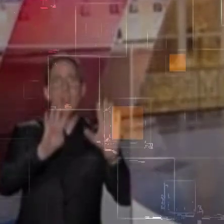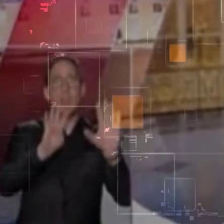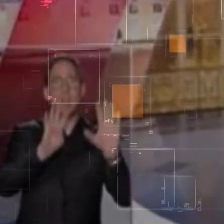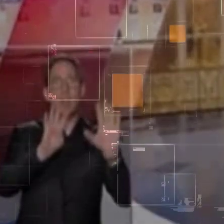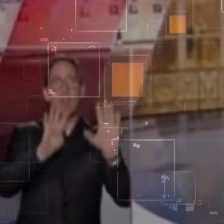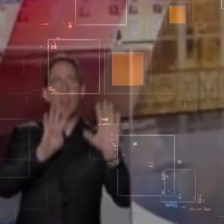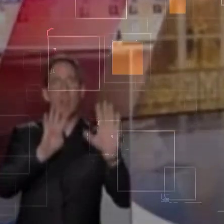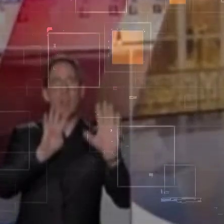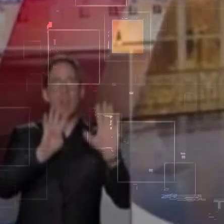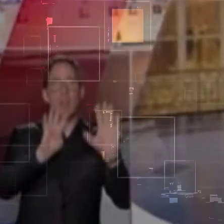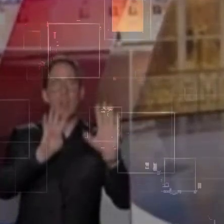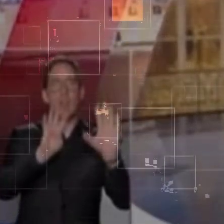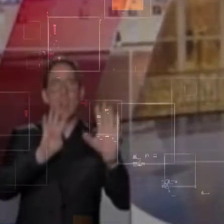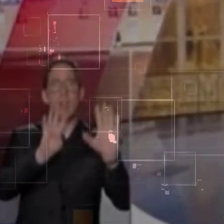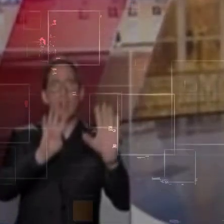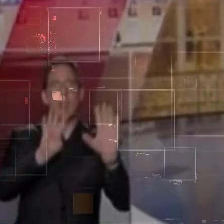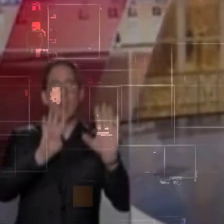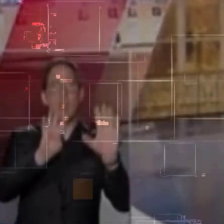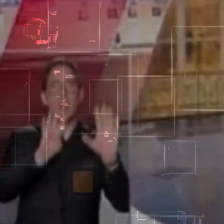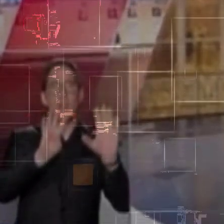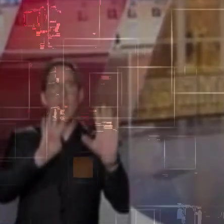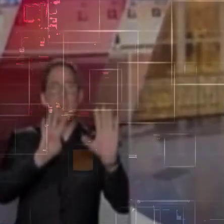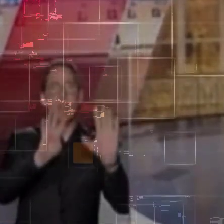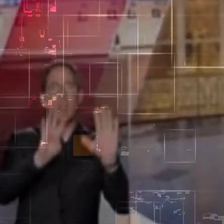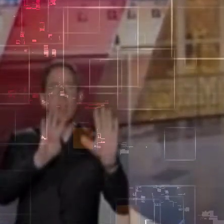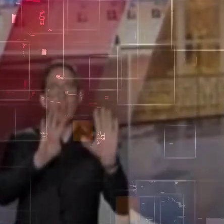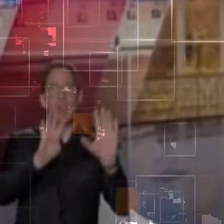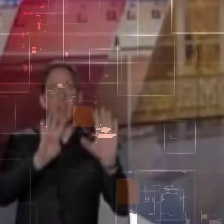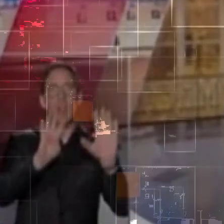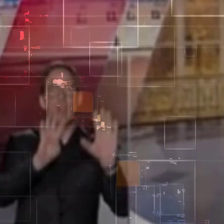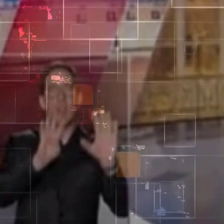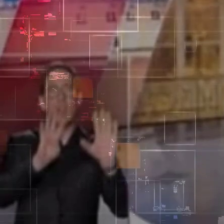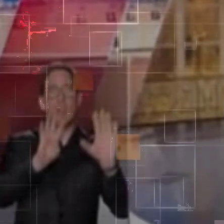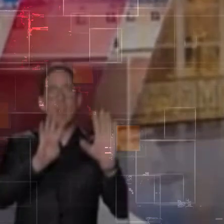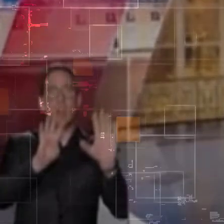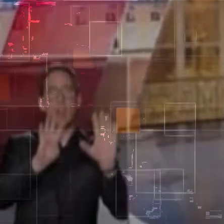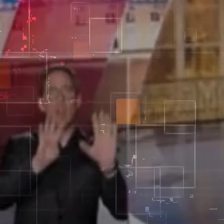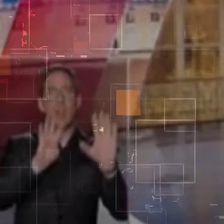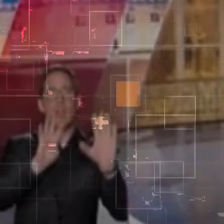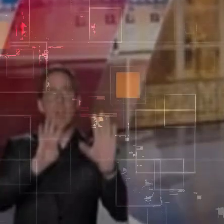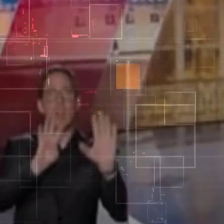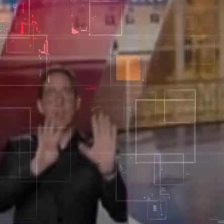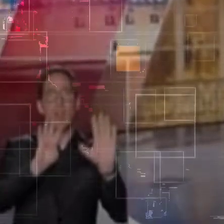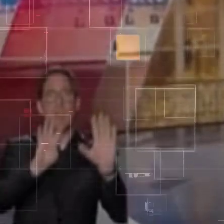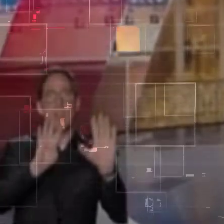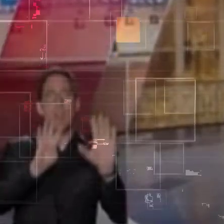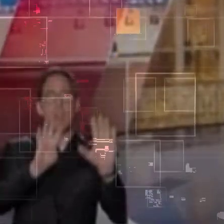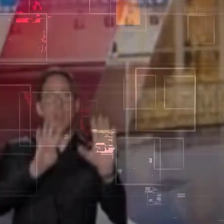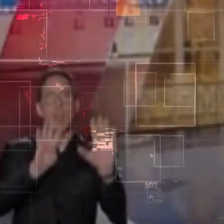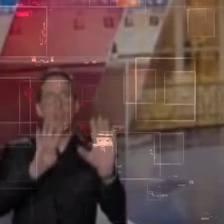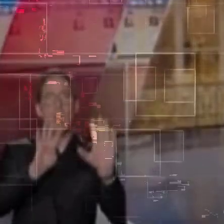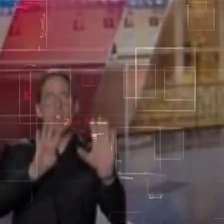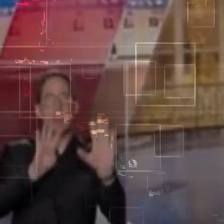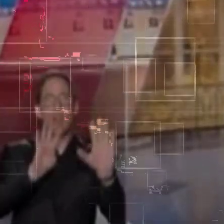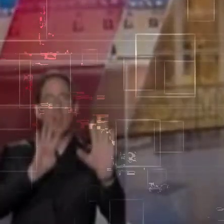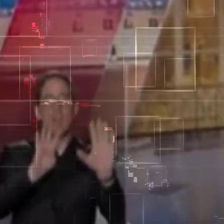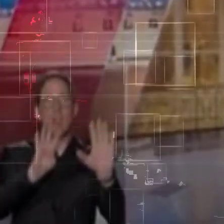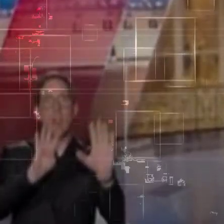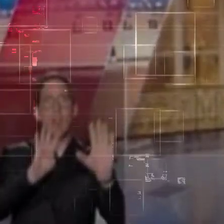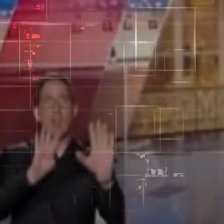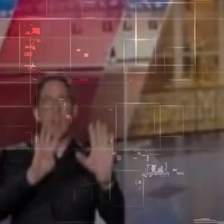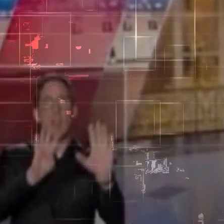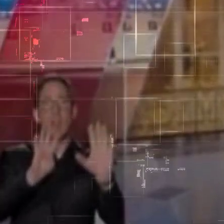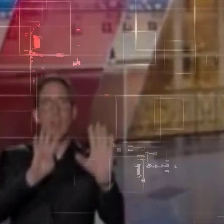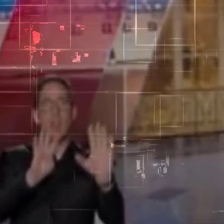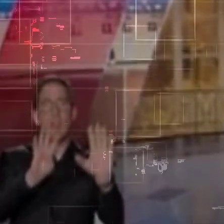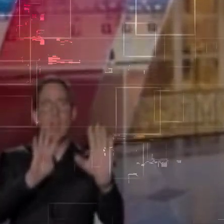la candidate du Rassemblement National sur son outrecuidance et lui demande ses propositions pour mieux gérer la crise et le chômage,